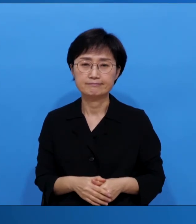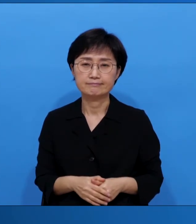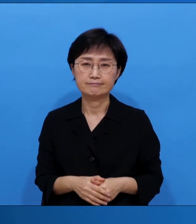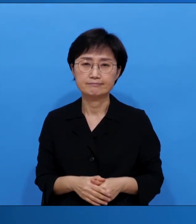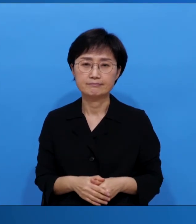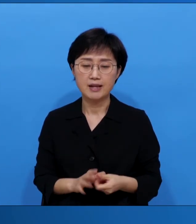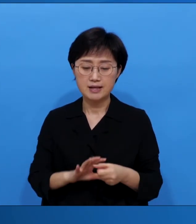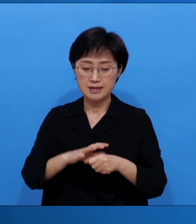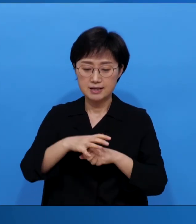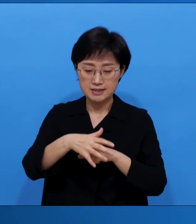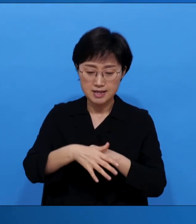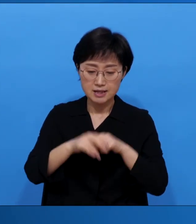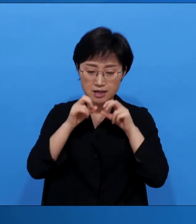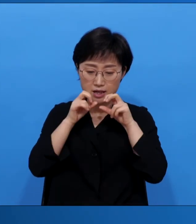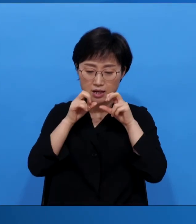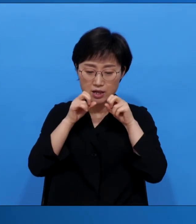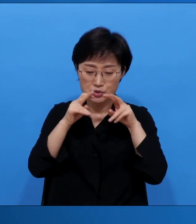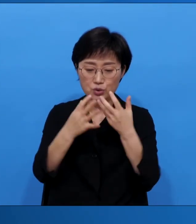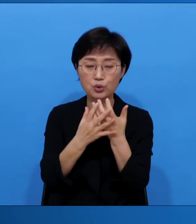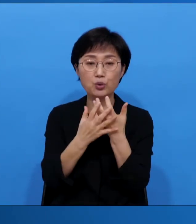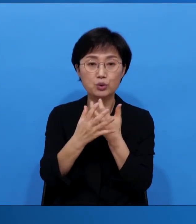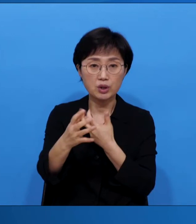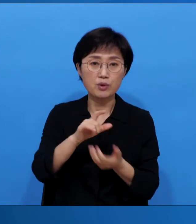237 살릴